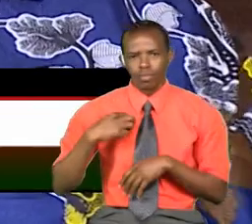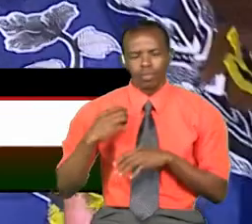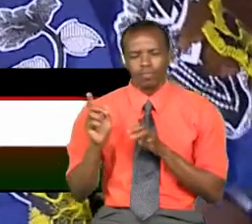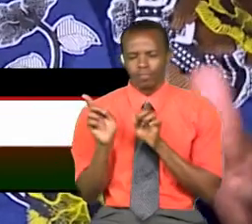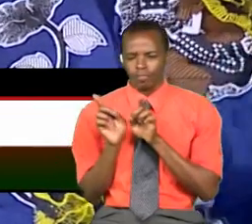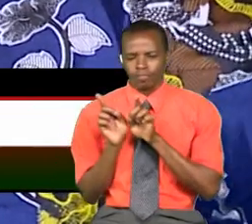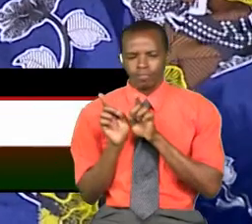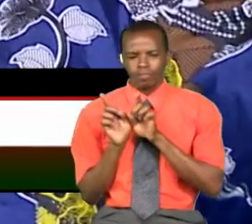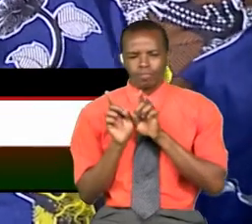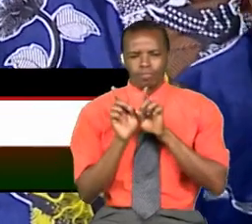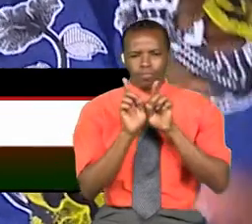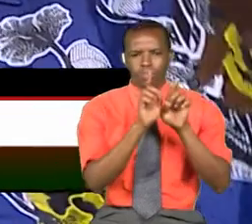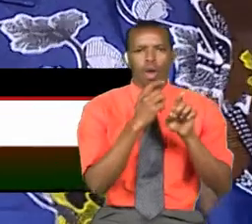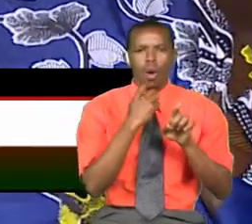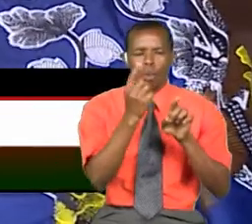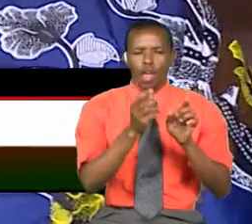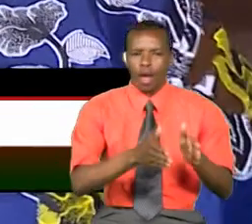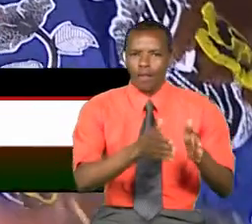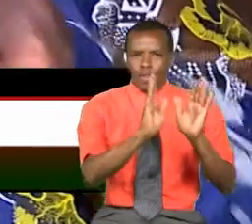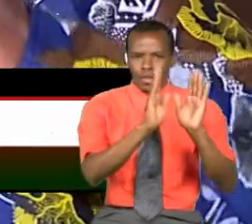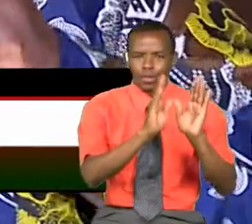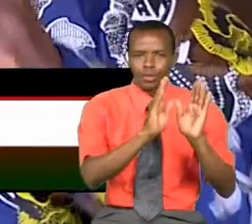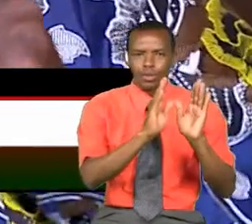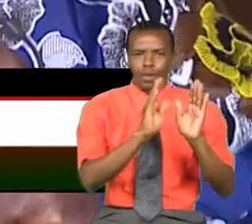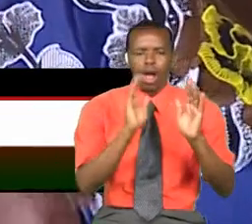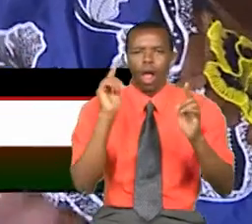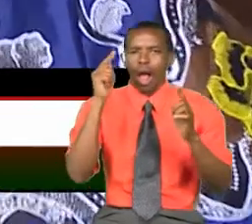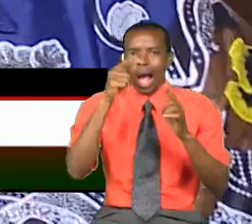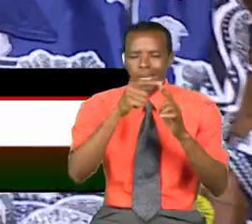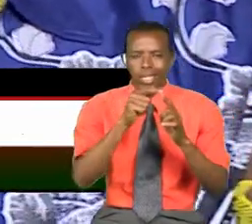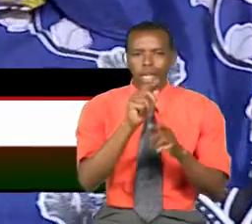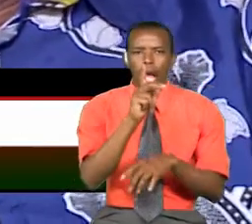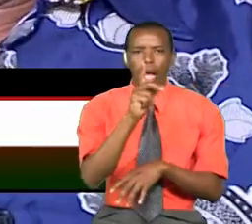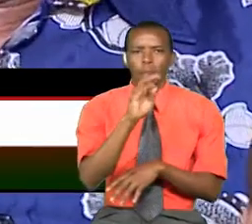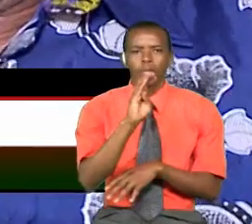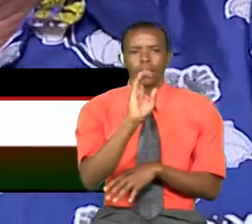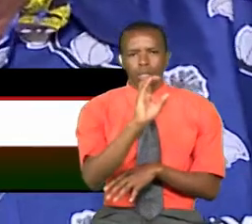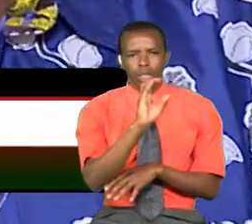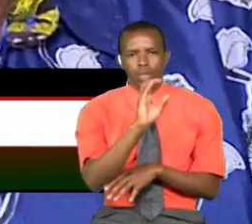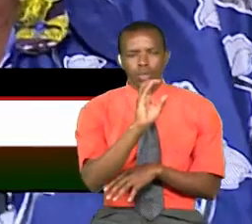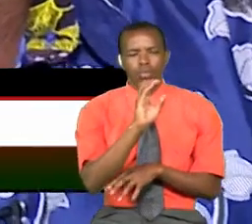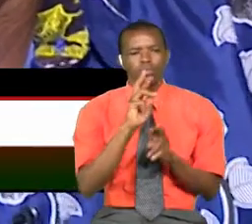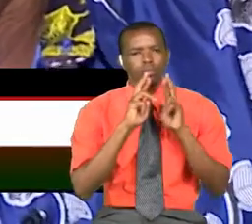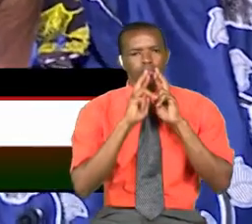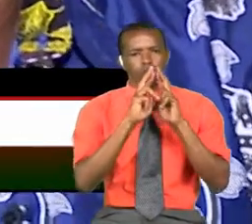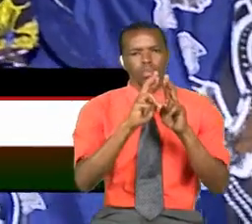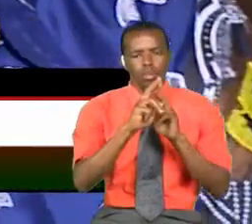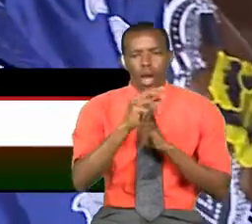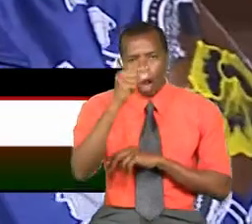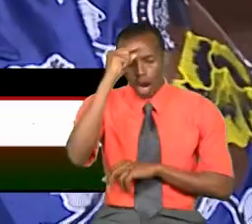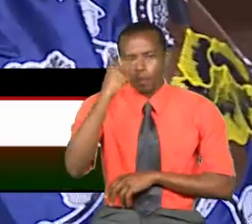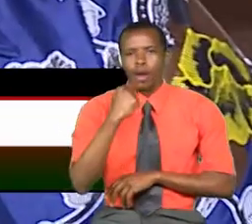wao, tukapita pale Moi Avenue, tunaenda sasa mpaka Broadcasting House kwenda kutangaza ya kwamba serikali ya